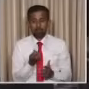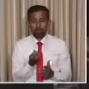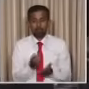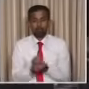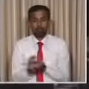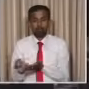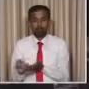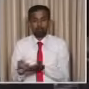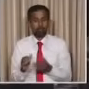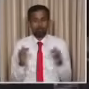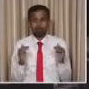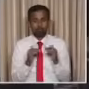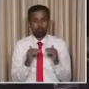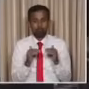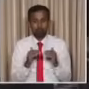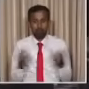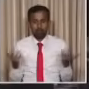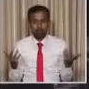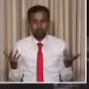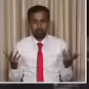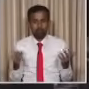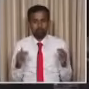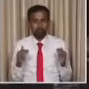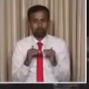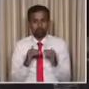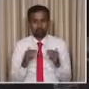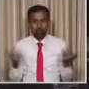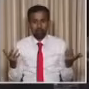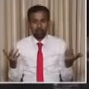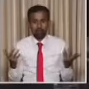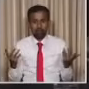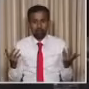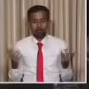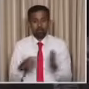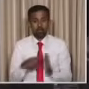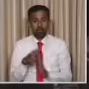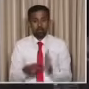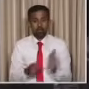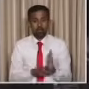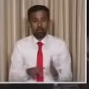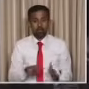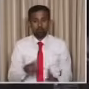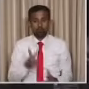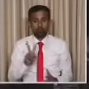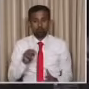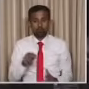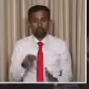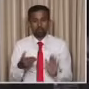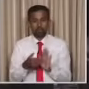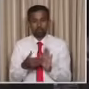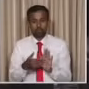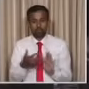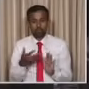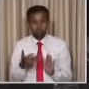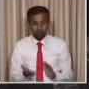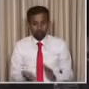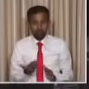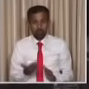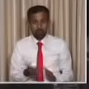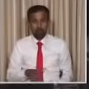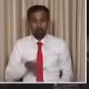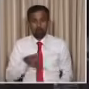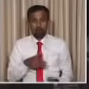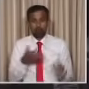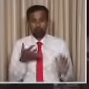කරනවා. ඒක සාධාරණ වෙන්නේ නැහැ. ඒක යුක්තිසහගත වෙන්නේ නැහැ. රටේ ලක්ෂ 220ක් ජනතාව පීඩාවට පත් කරන්න ප්‍රධාන